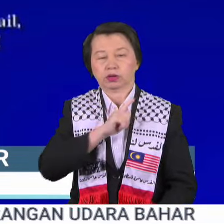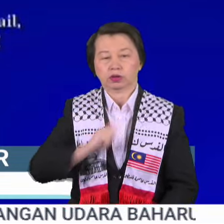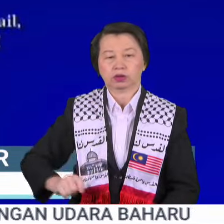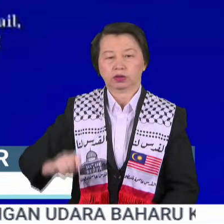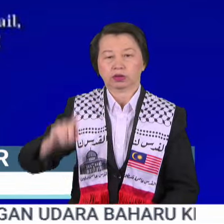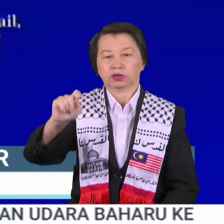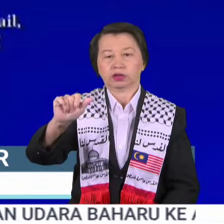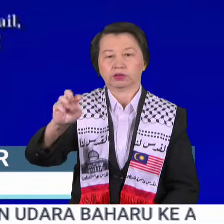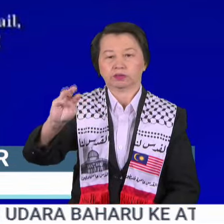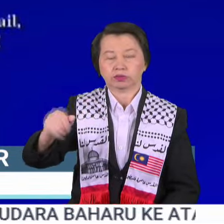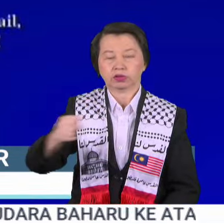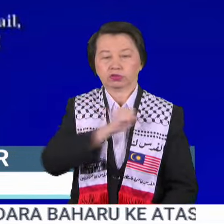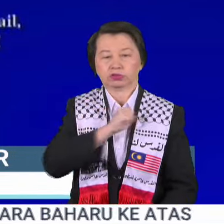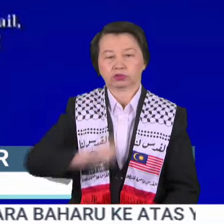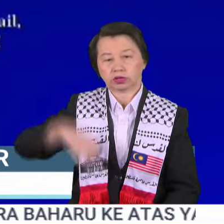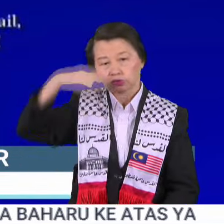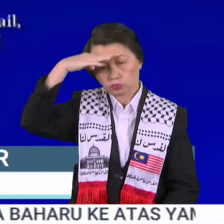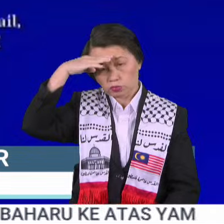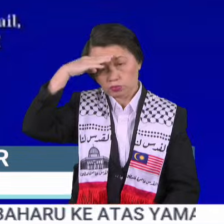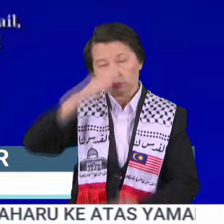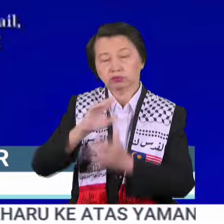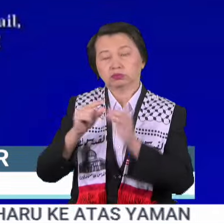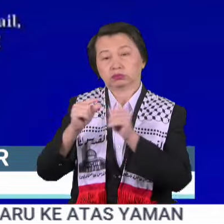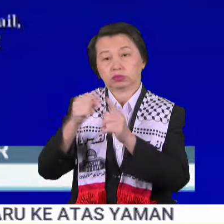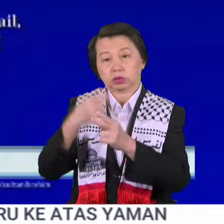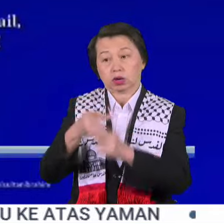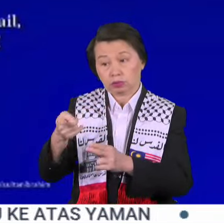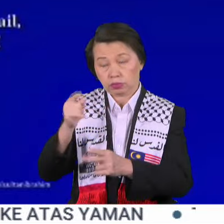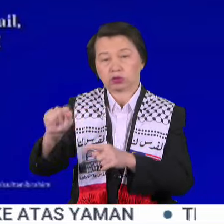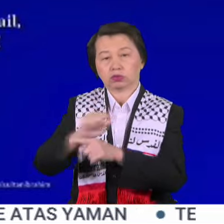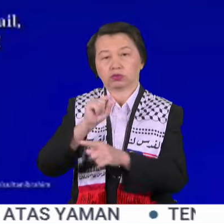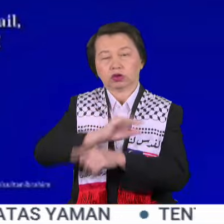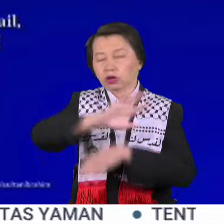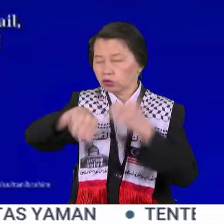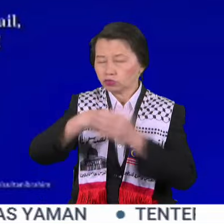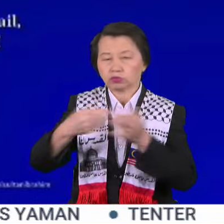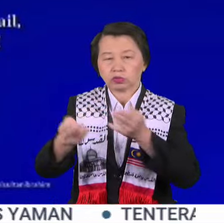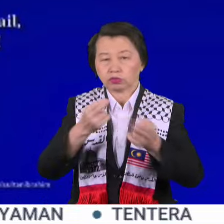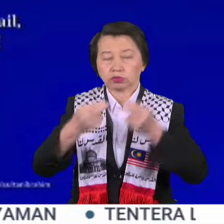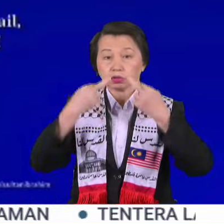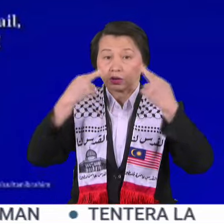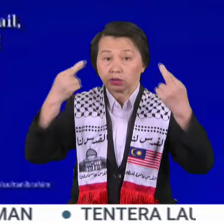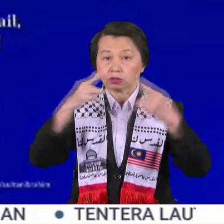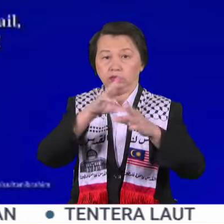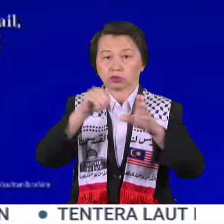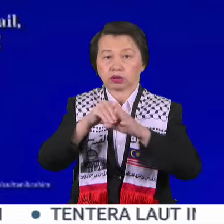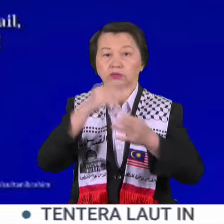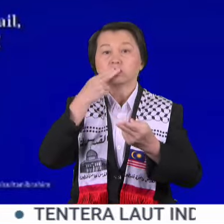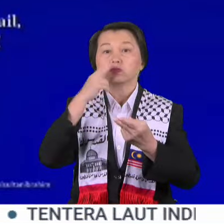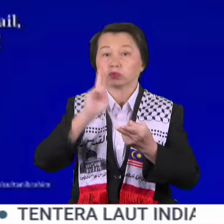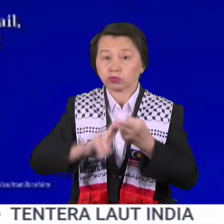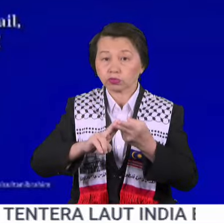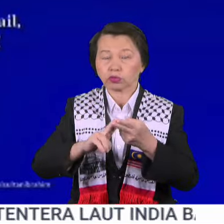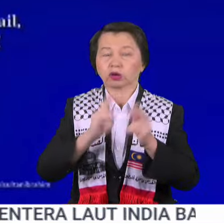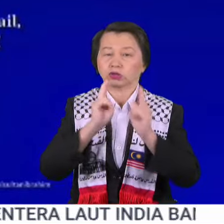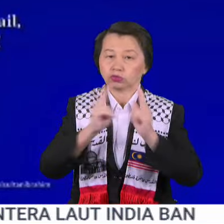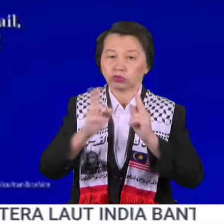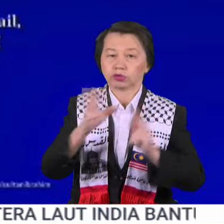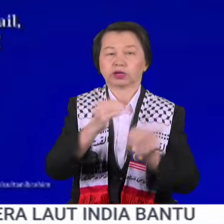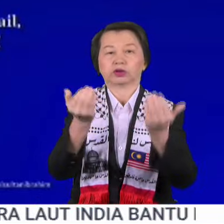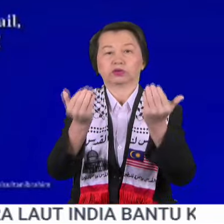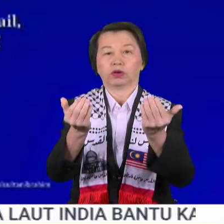Ismail pemangku Sultan Johor gelaran tersebut hendaklah digunakan dalam semua urusan Rasmi kerajaan termasuk persuratan ucapan